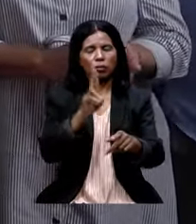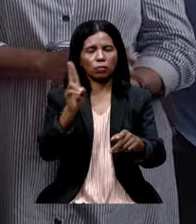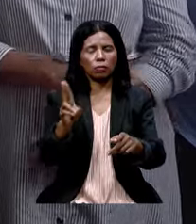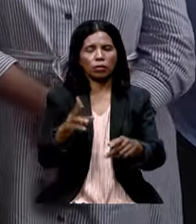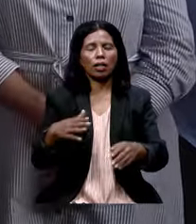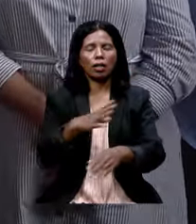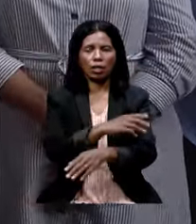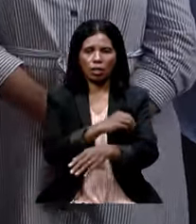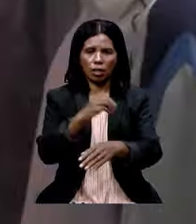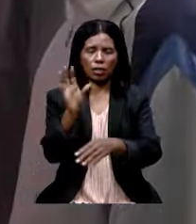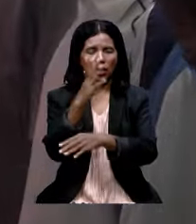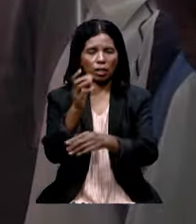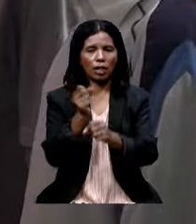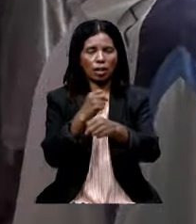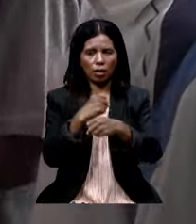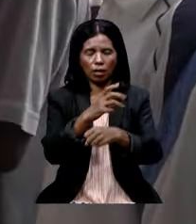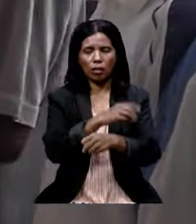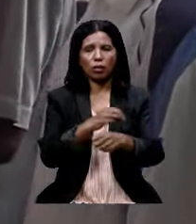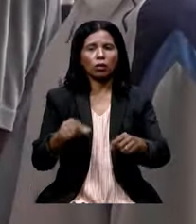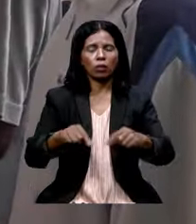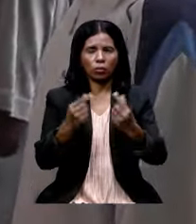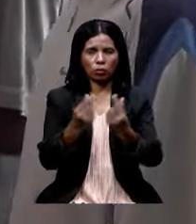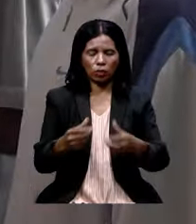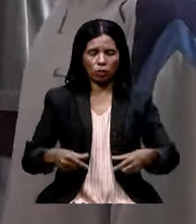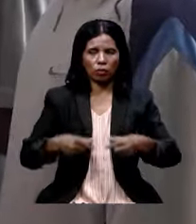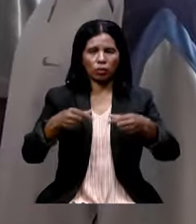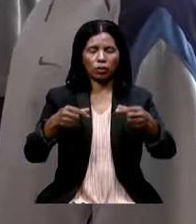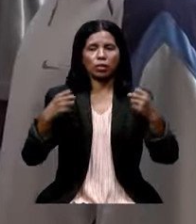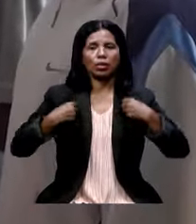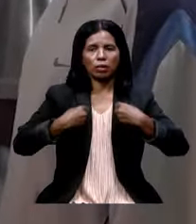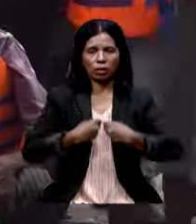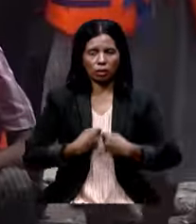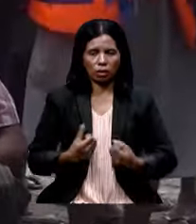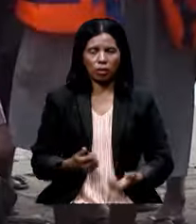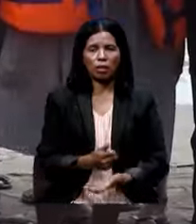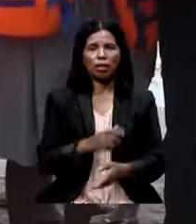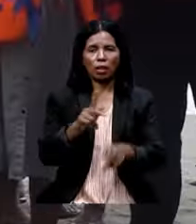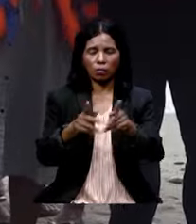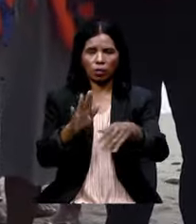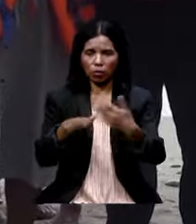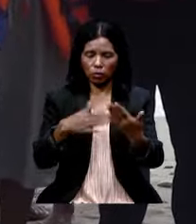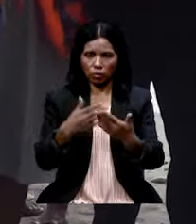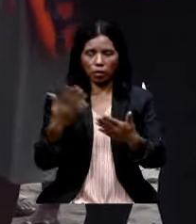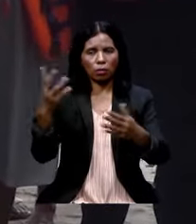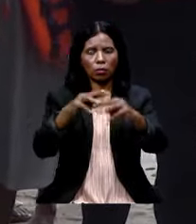bero antes nemos equipa presidencia republika oferece ona jeket salva vida ba pescador sira ia